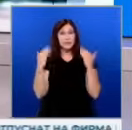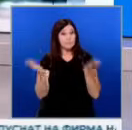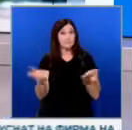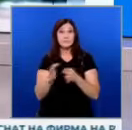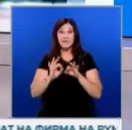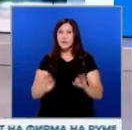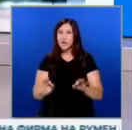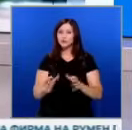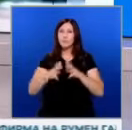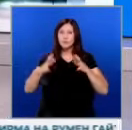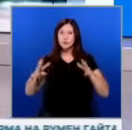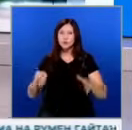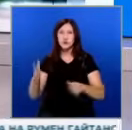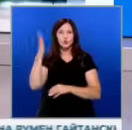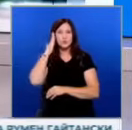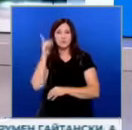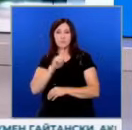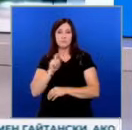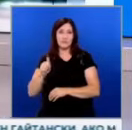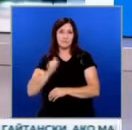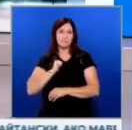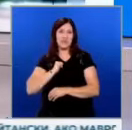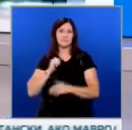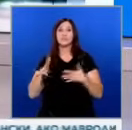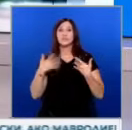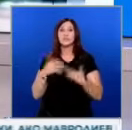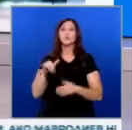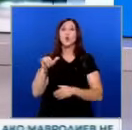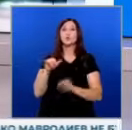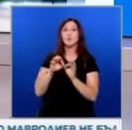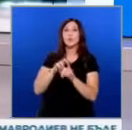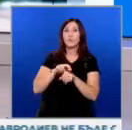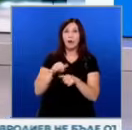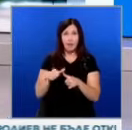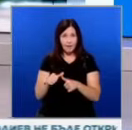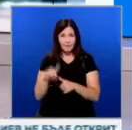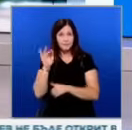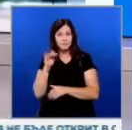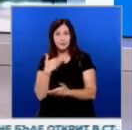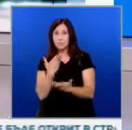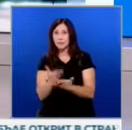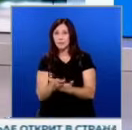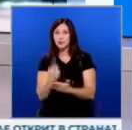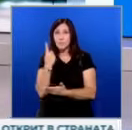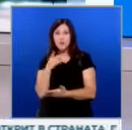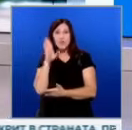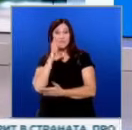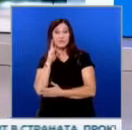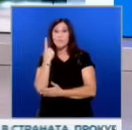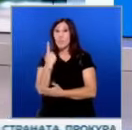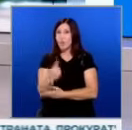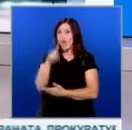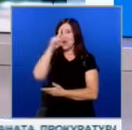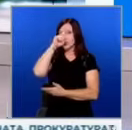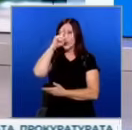става ясно, че мнозинството страни не спазват изискването на Урсула фон дер Лайен да бъдат предложени по един мъж и по